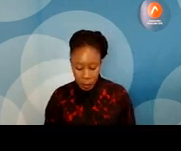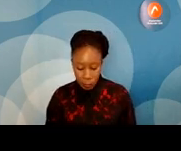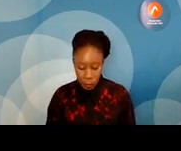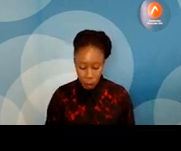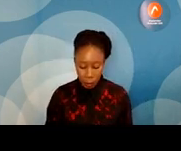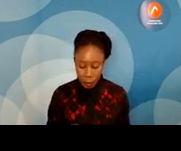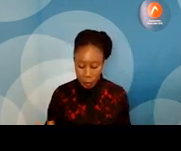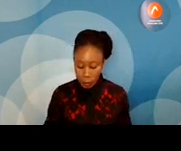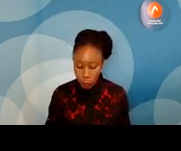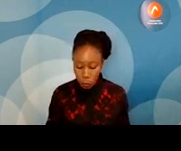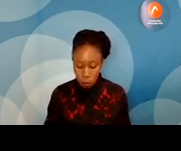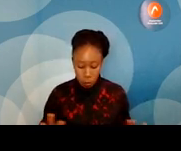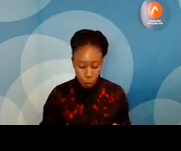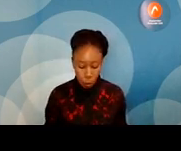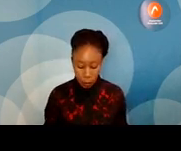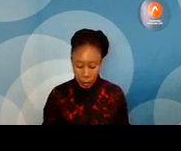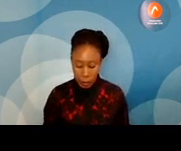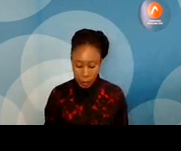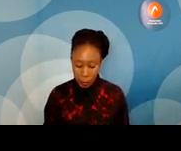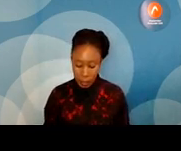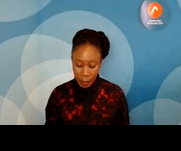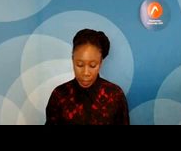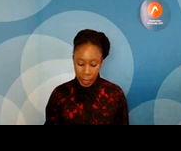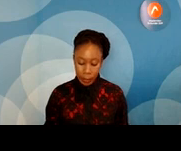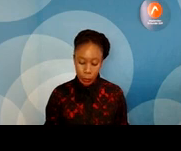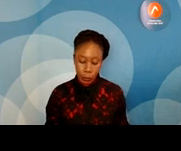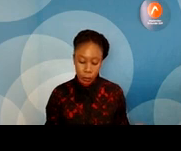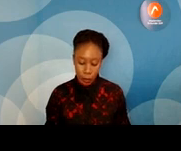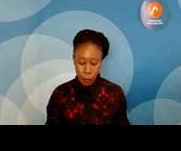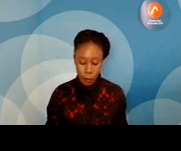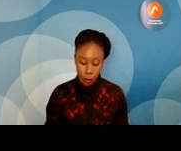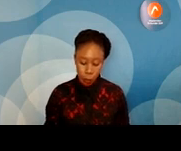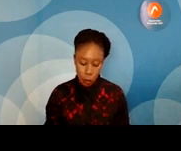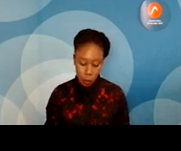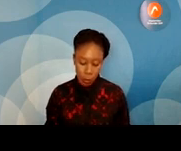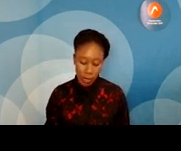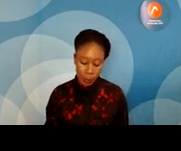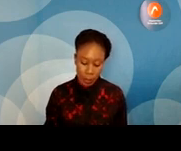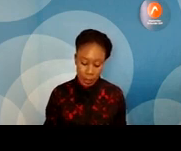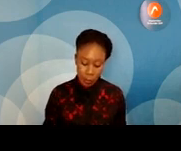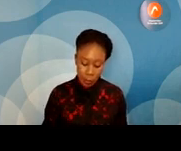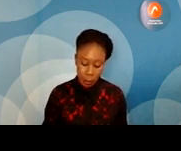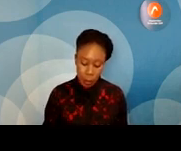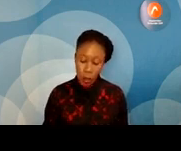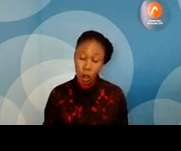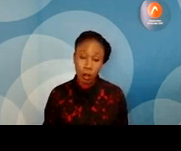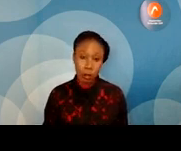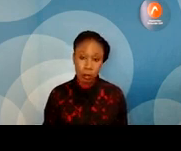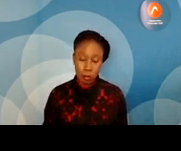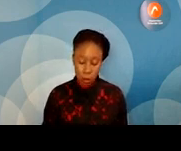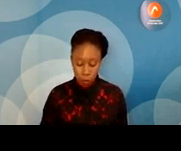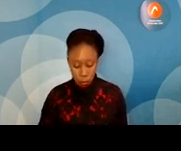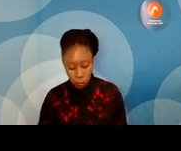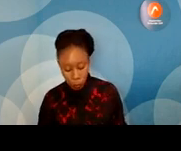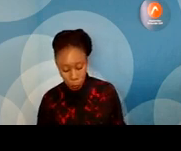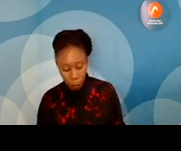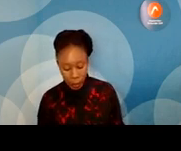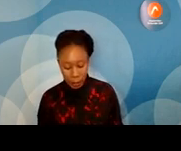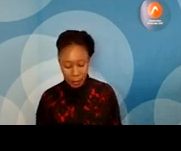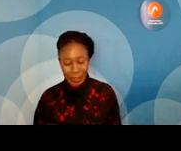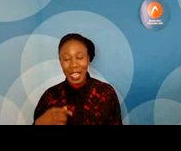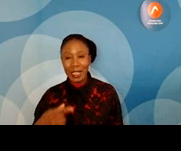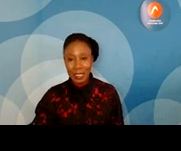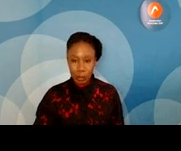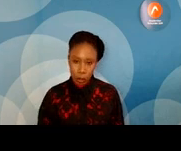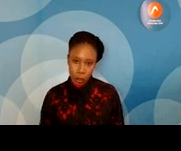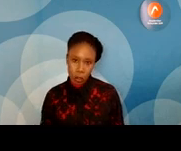Och sannolika förklaringar till just åldersdiskriminering är ju stereotyper som arbetsgivaren har, som